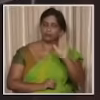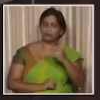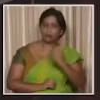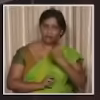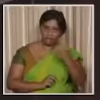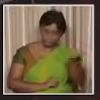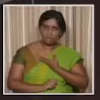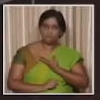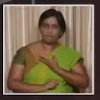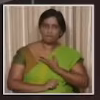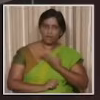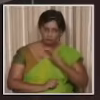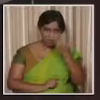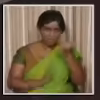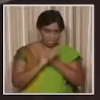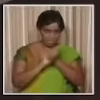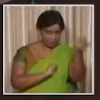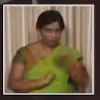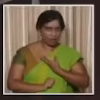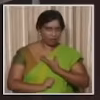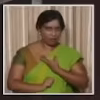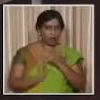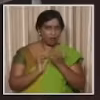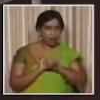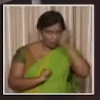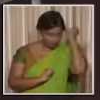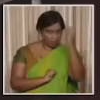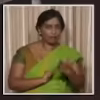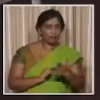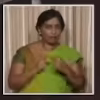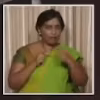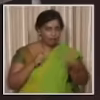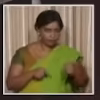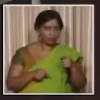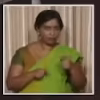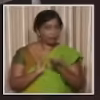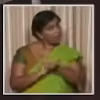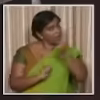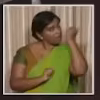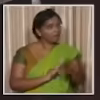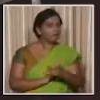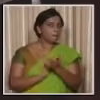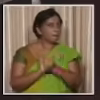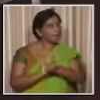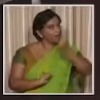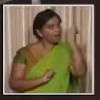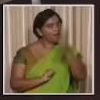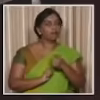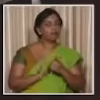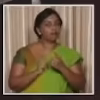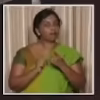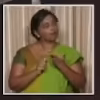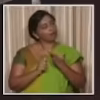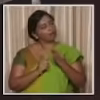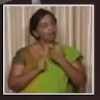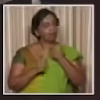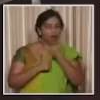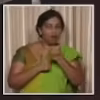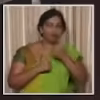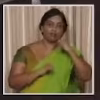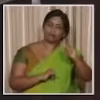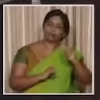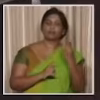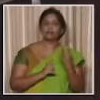මඩද ගහන්නේ ද ඔයා මඩද ගහන්නේ ඔයාට මඩෙන් දෝන විපක්ෂ නායකට මඩෙන් ඕන නම් මඩෙන් ගහන්න ගොඩින් නම් ගොඩින් එන්න මඩෙන් නම් මඩින්